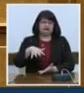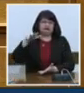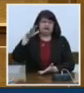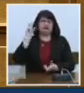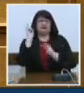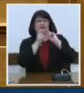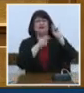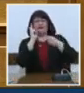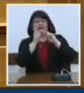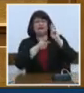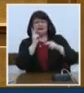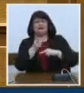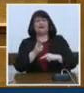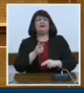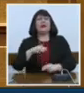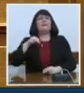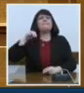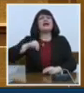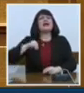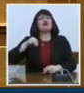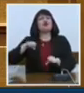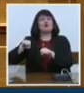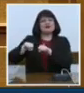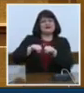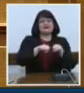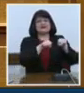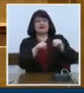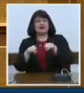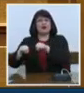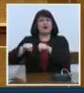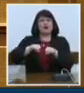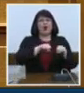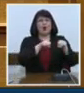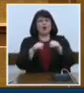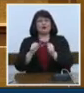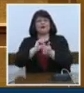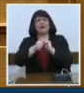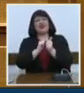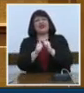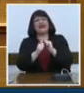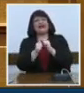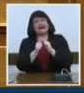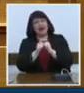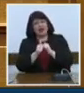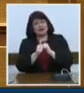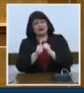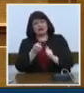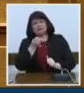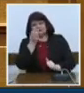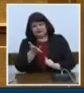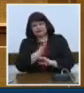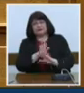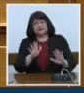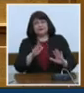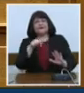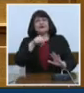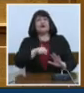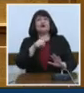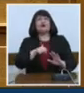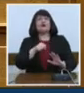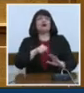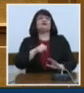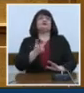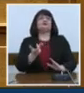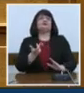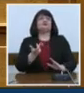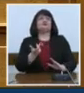της Σοφίας Μπεκατόρου στο χώρο του αθλητισμού, ήδη απλώνεται στο χώρο της τέχνης, αλλά